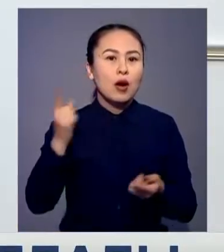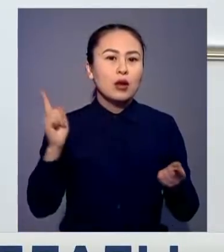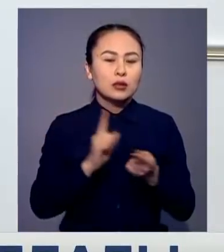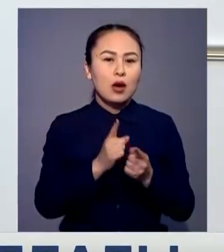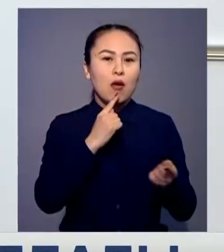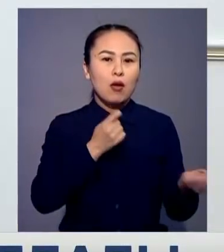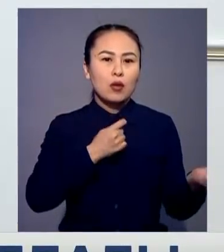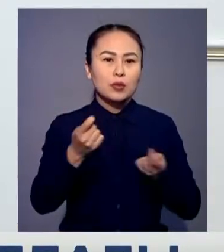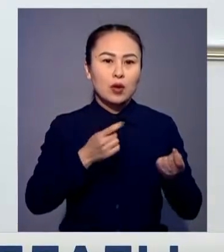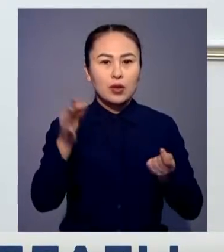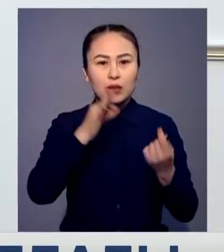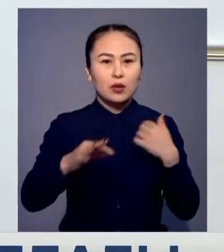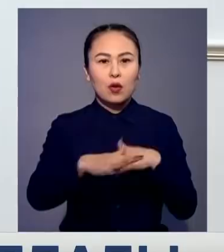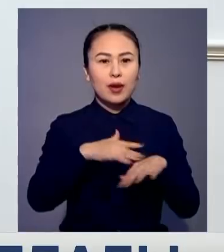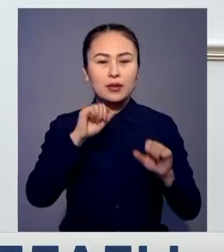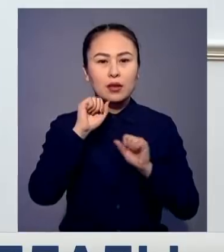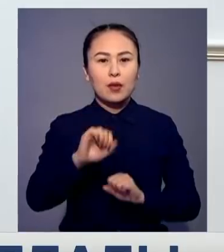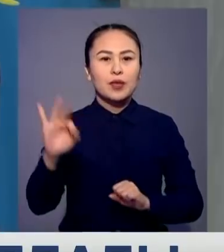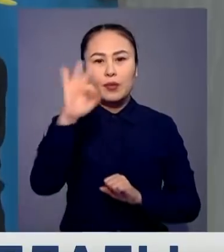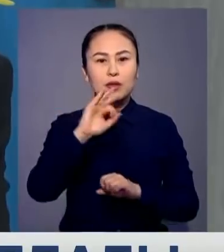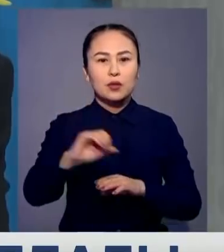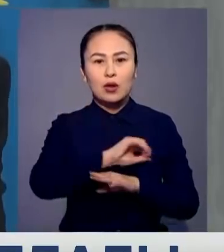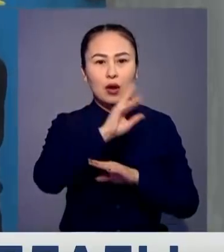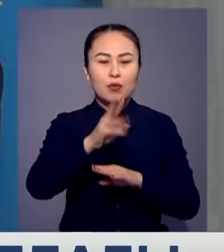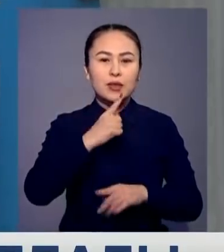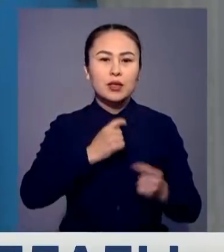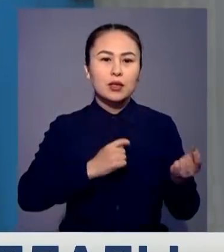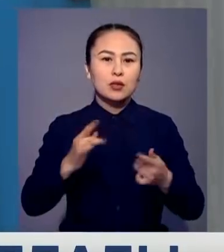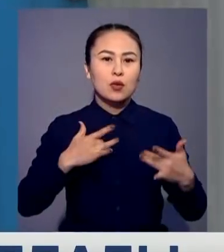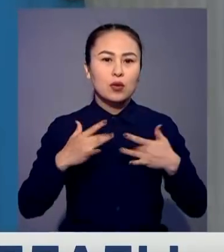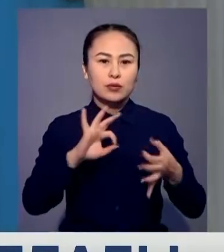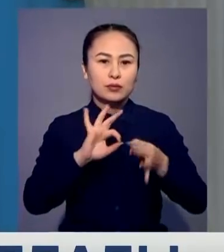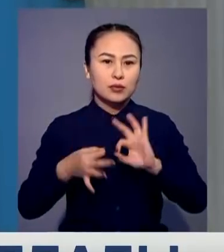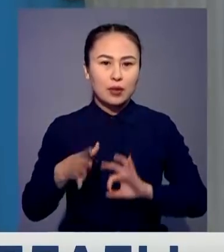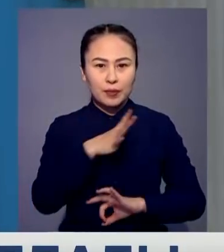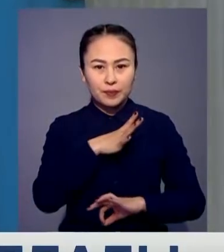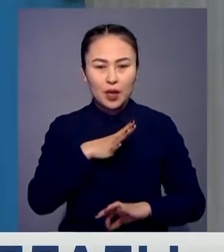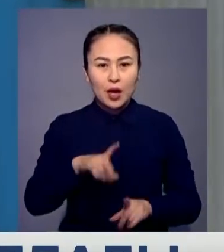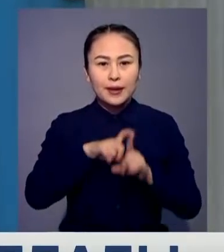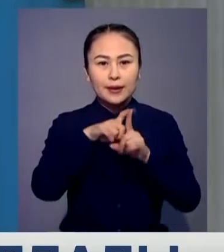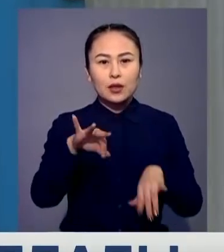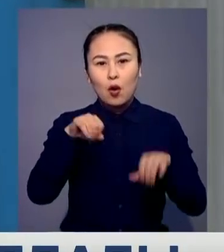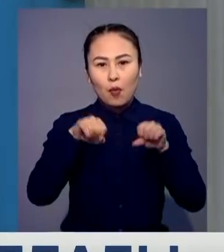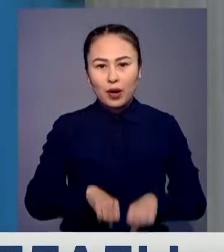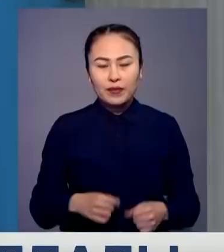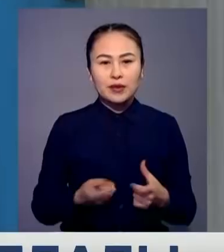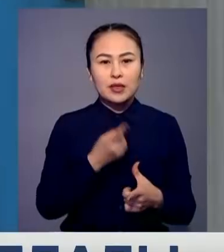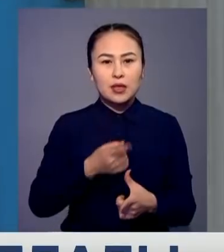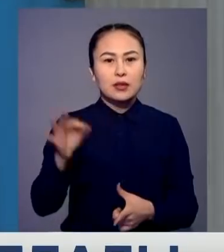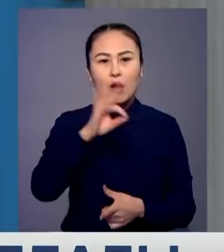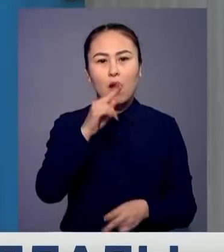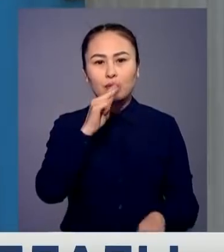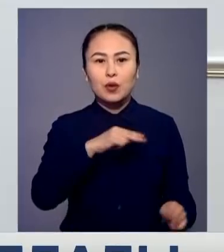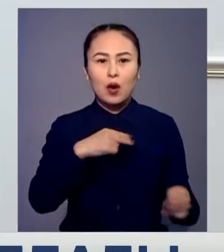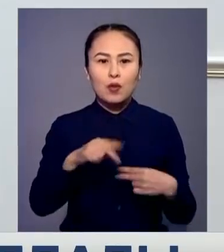Кездесу барысында ұлттық қауіпсіздік пен елдің қорғанысын қамтамасыз етудегі қауіпсіздік кеңесінің рөлі сөз болды. Елдегі құқық қорғау